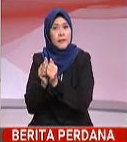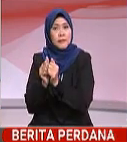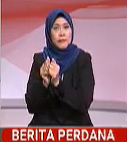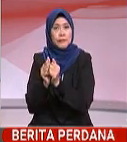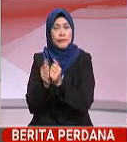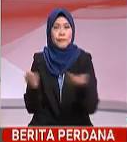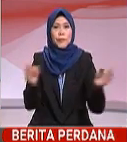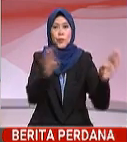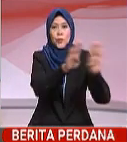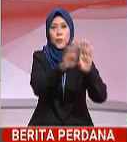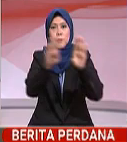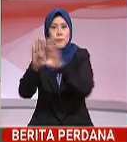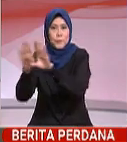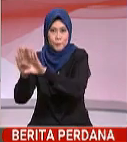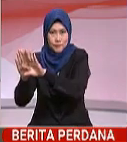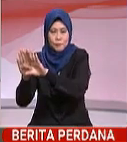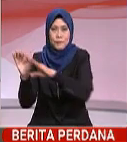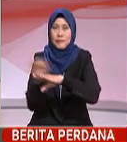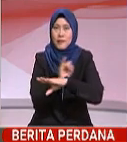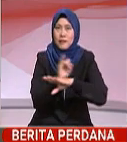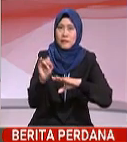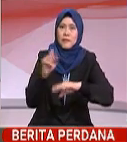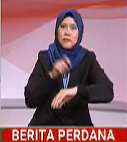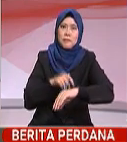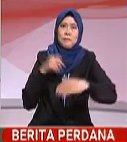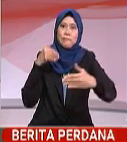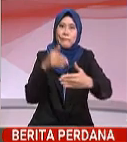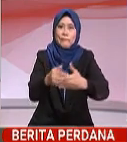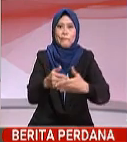gulung tikar dalam masa yang terdekat.